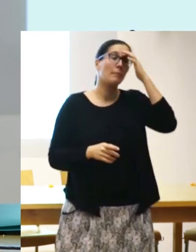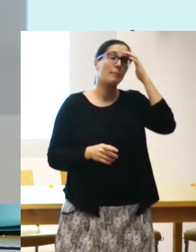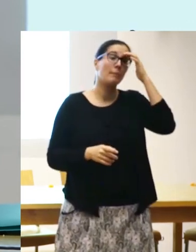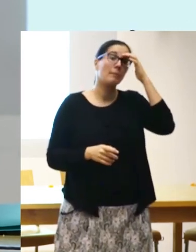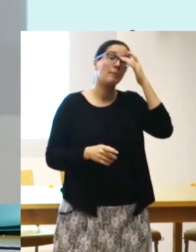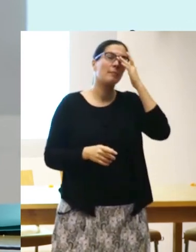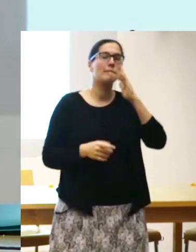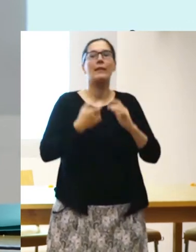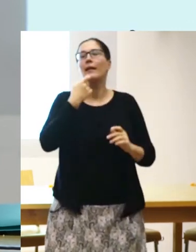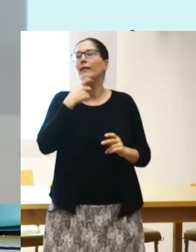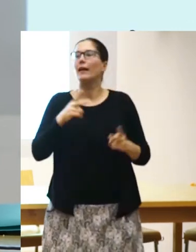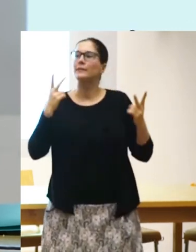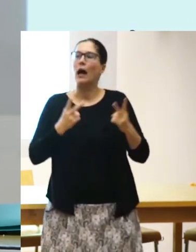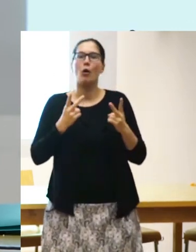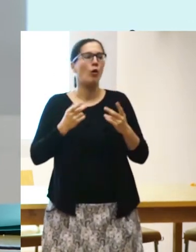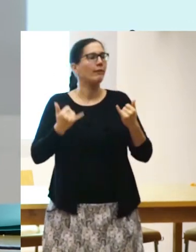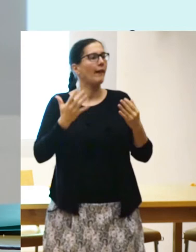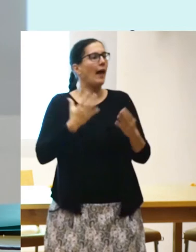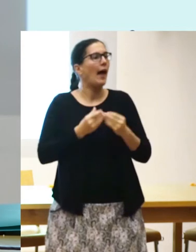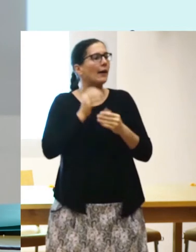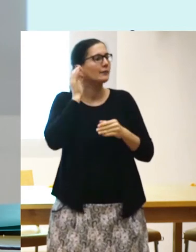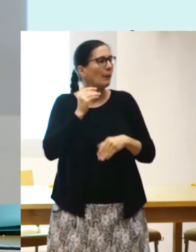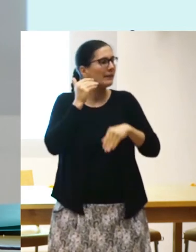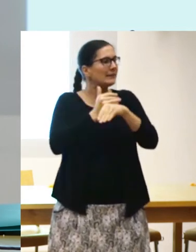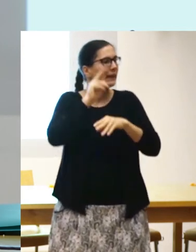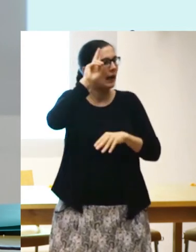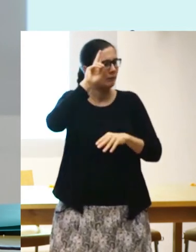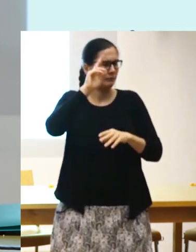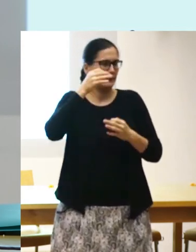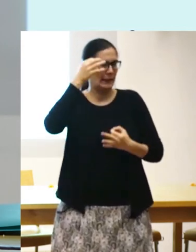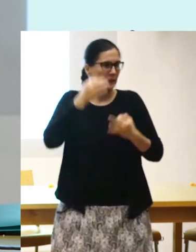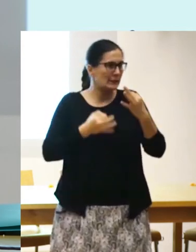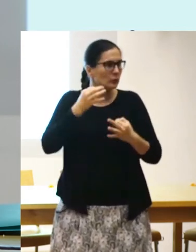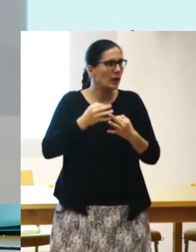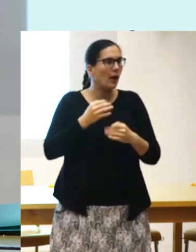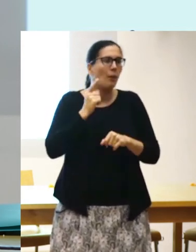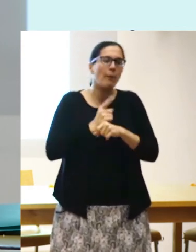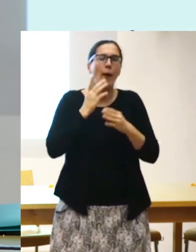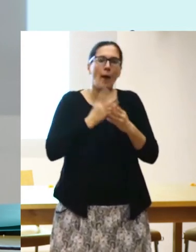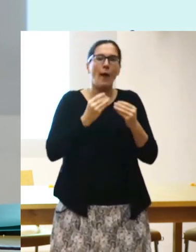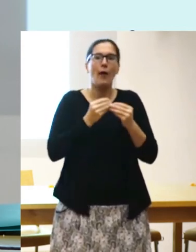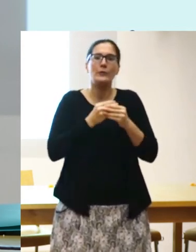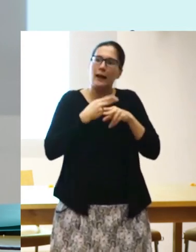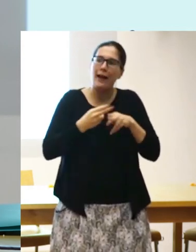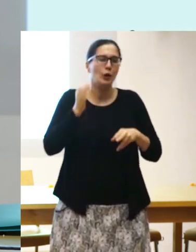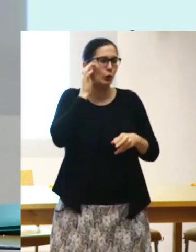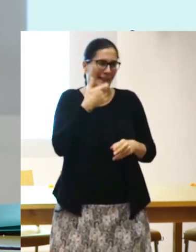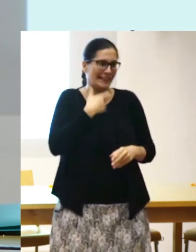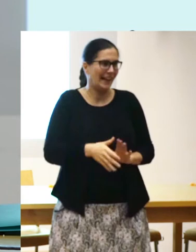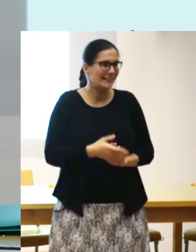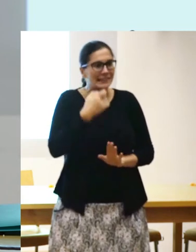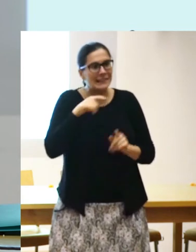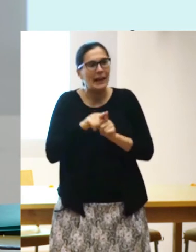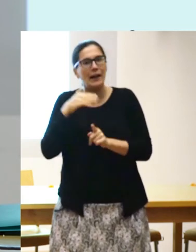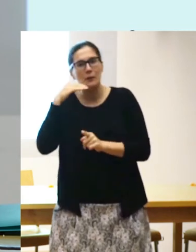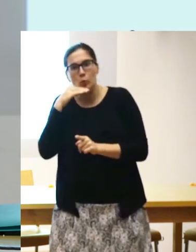to uvažování o feministické instituci převážilo do toho protipolu, kde to jsou samé ženy. Tak já